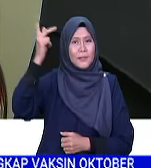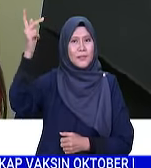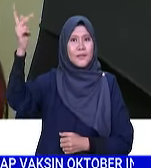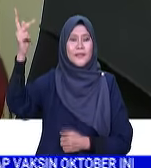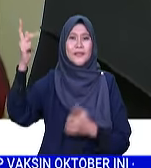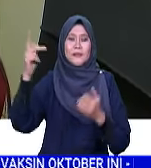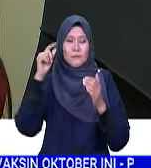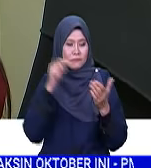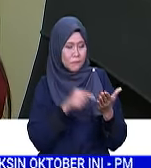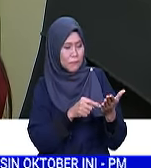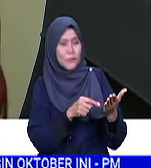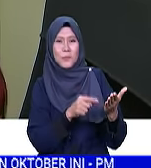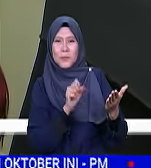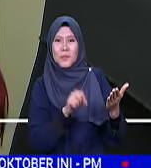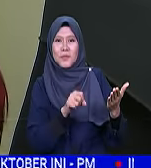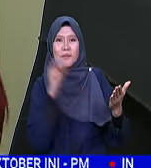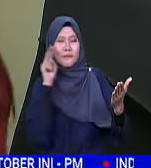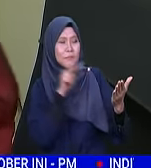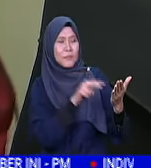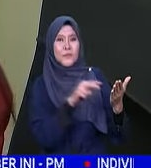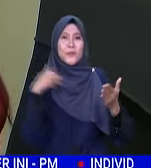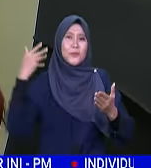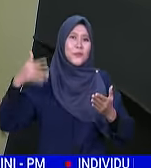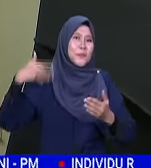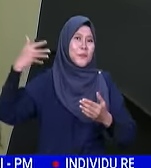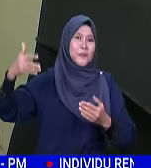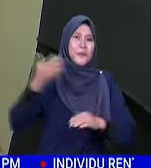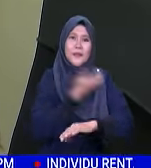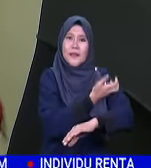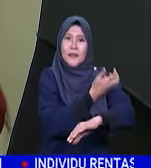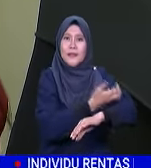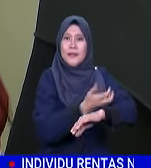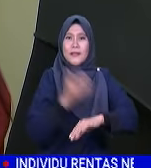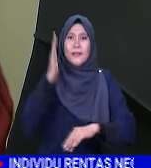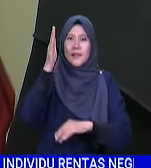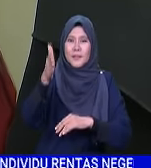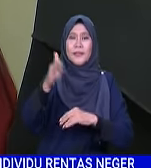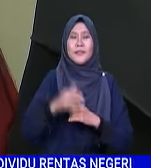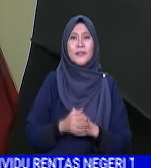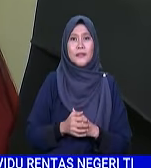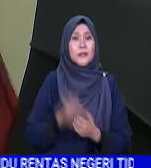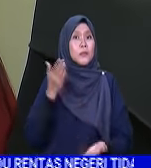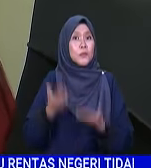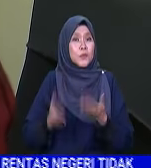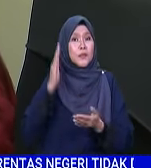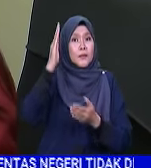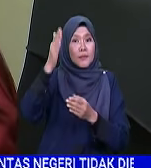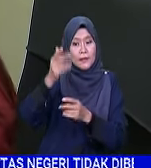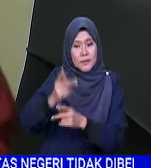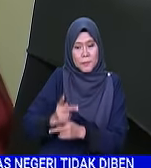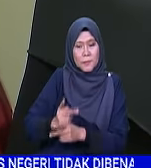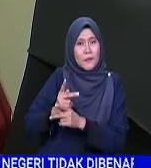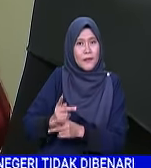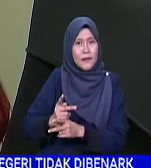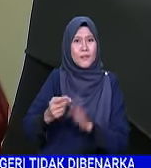ini pastinya akan menjadi tatapan sejarah generasi masa akan datang. Ia pastinya akan disematkan